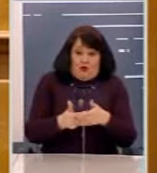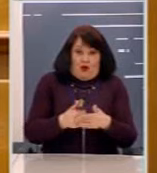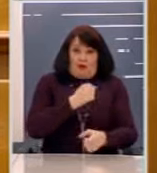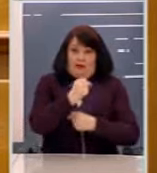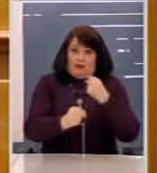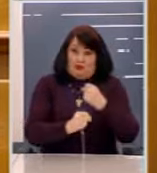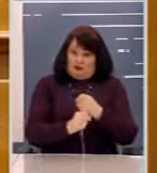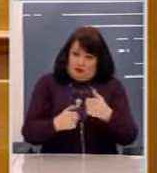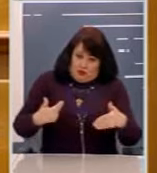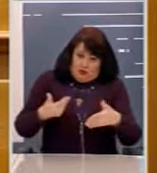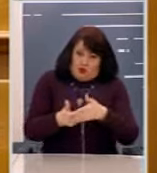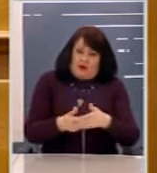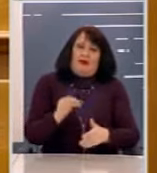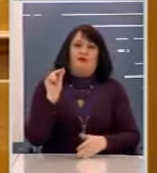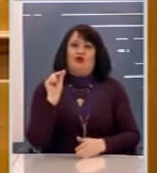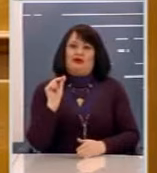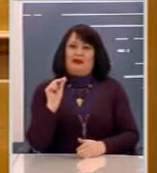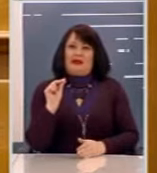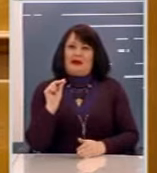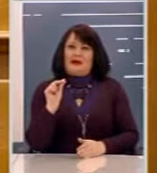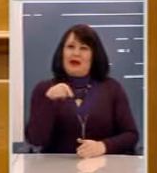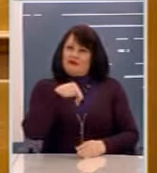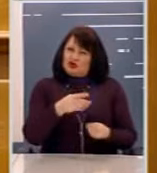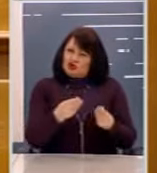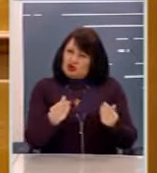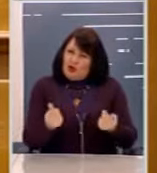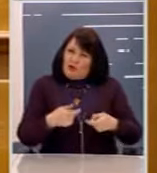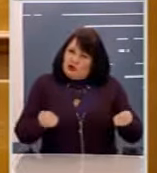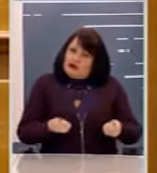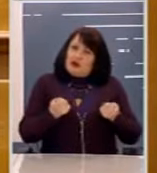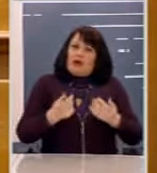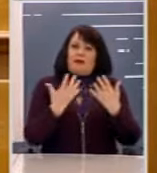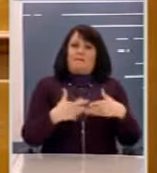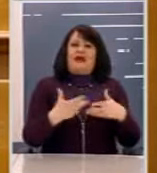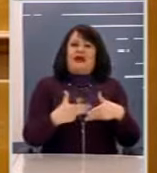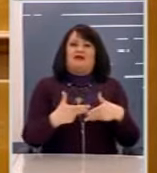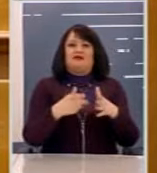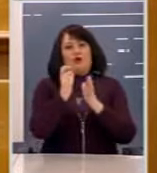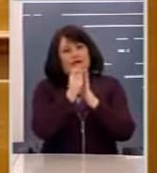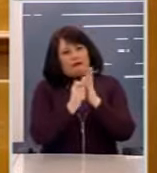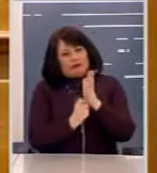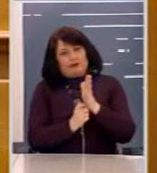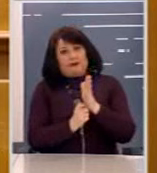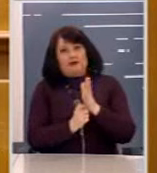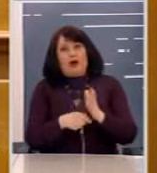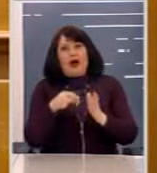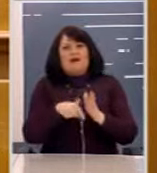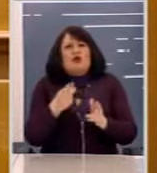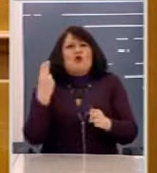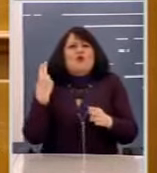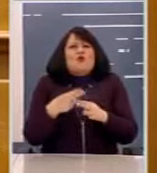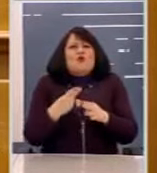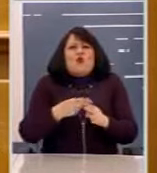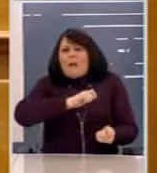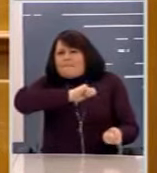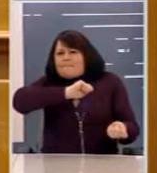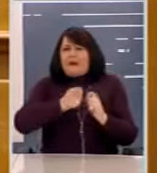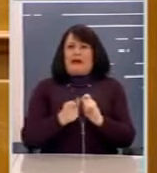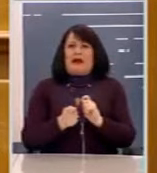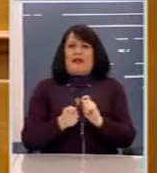δεσμευτεί, θα ολοκληρωθεί αυτός ο μηχανισμός. Αυτό είναι τεράστια μεταρρύθμιση στο χώρο του